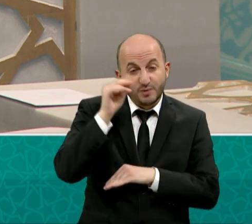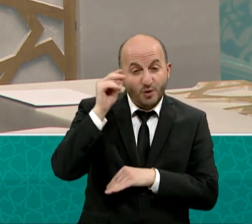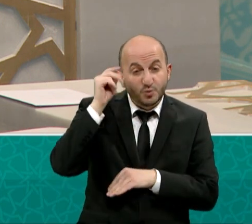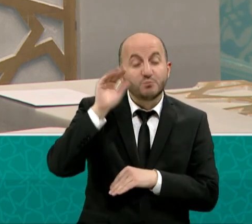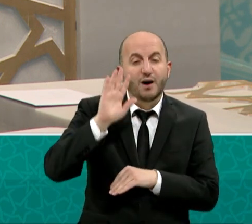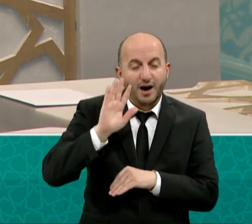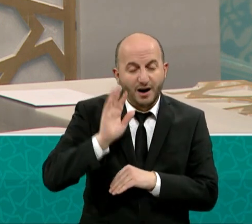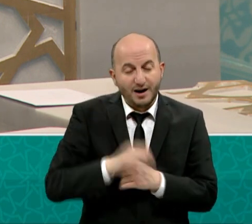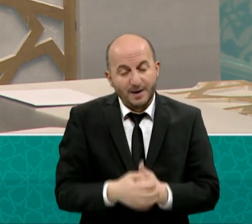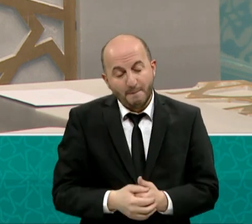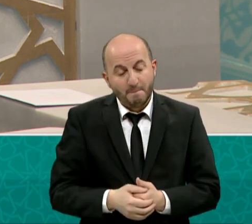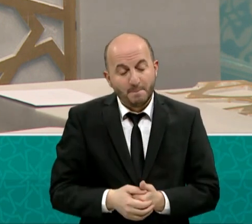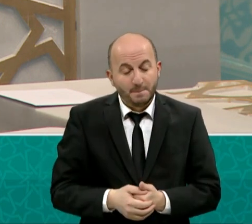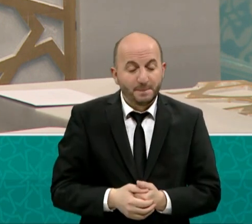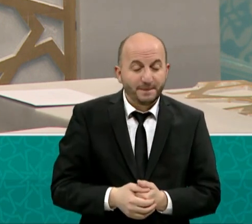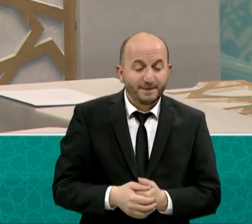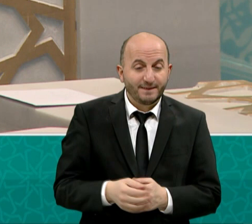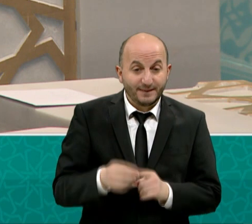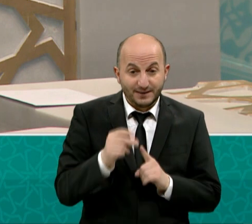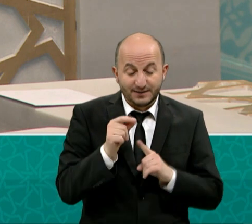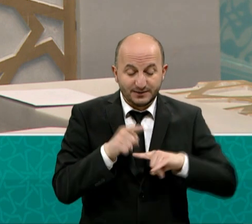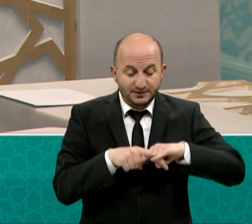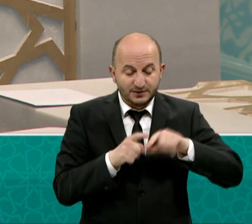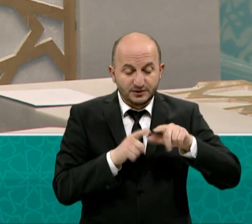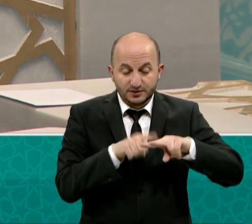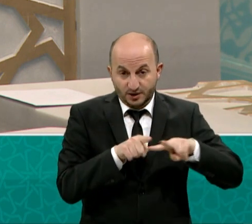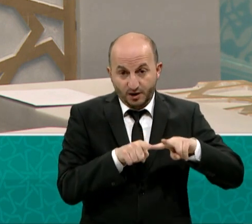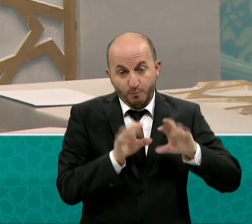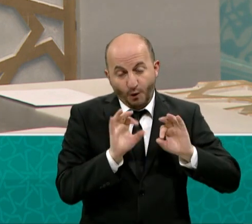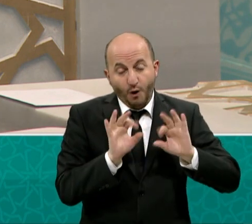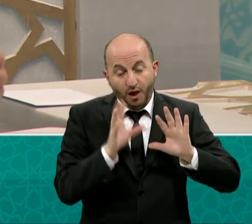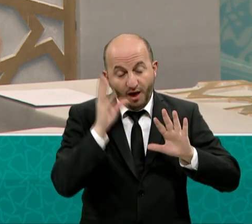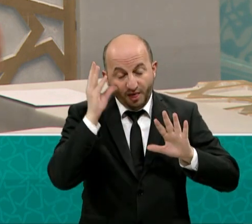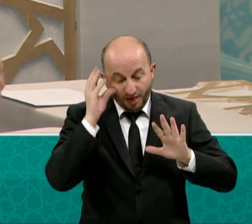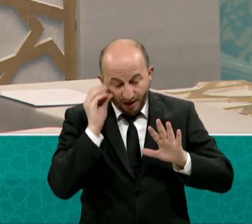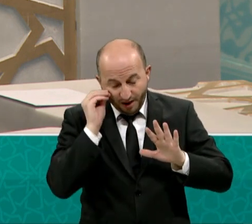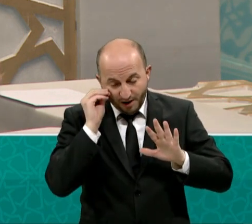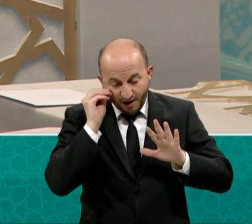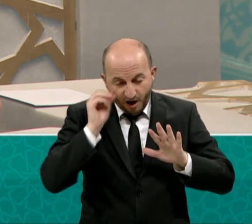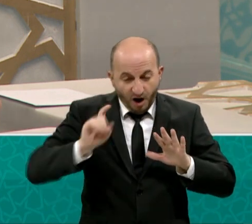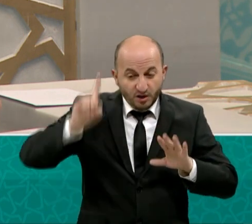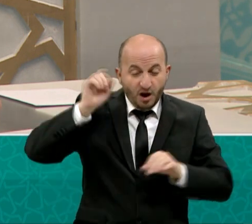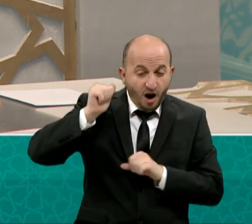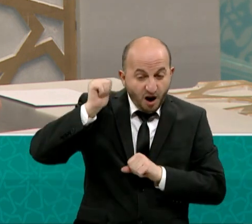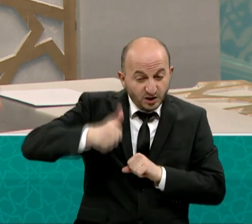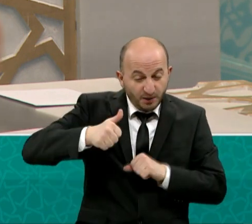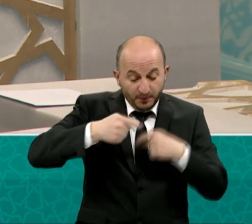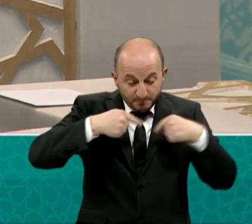yaşamak. İhsanı böyle anlayınca Allah her zaman bizimle beraber